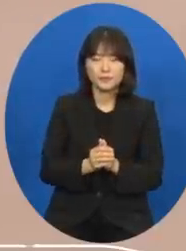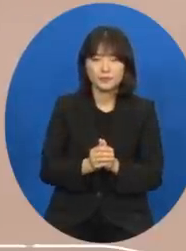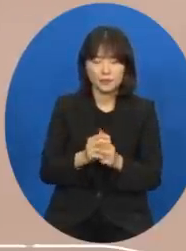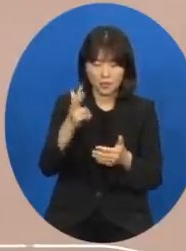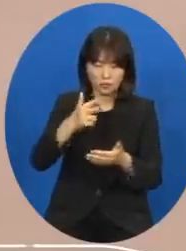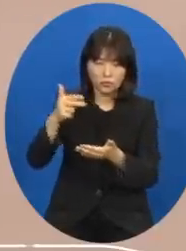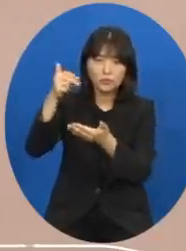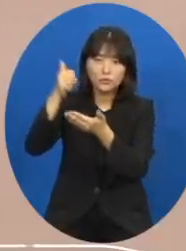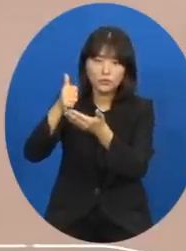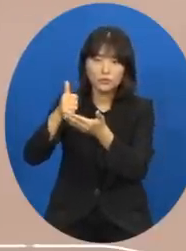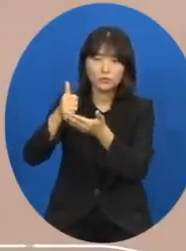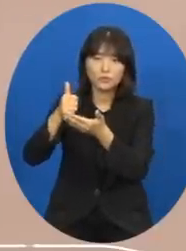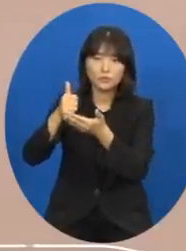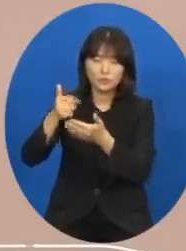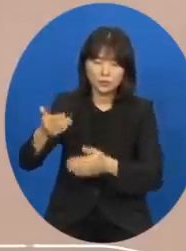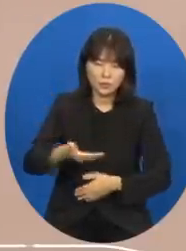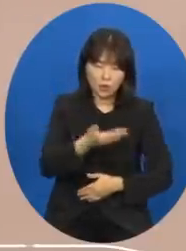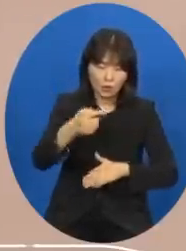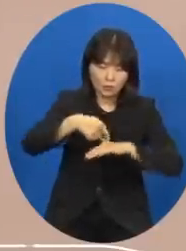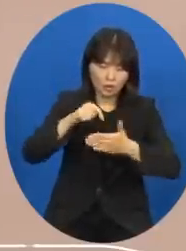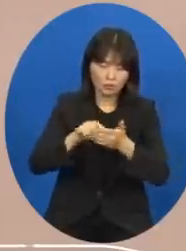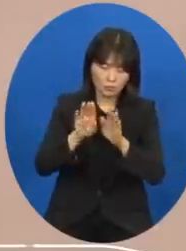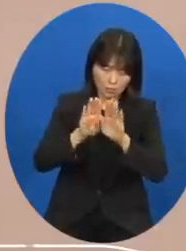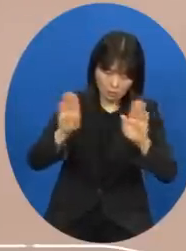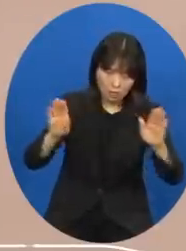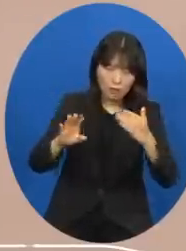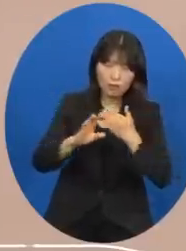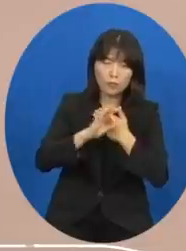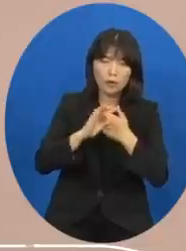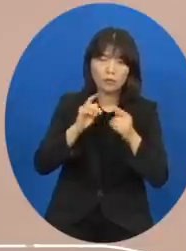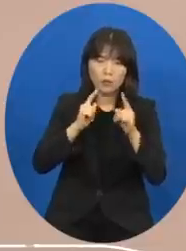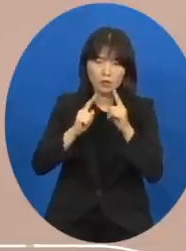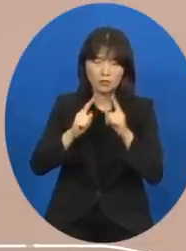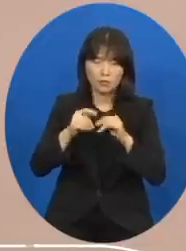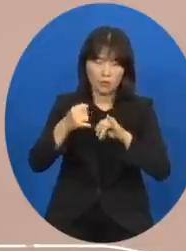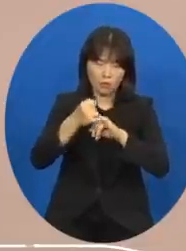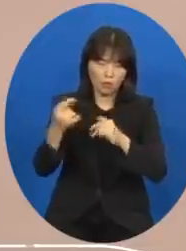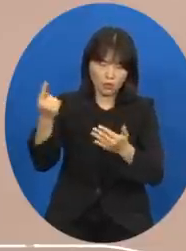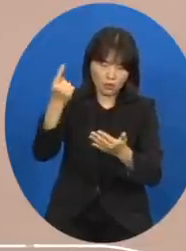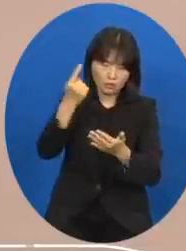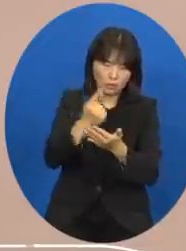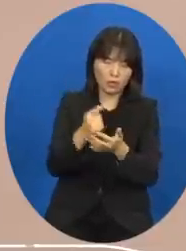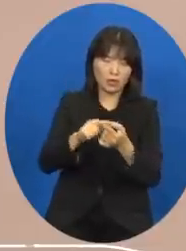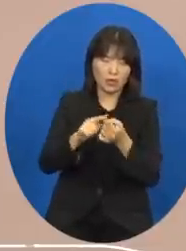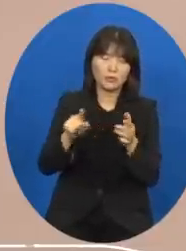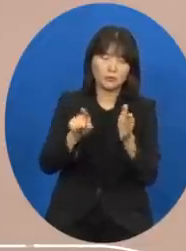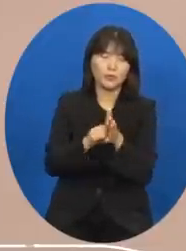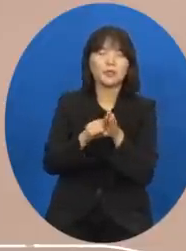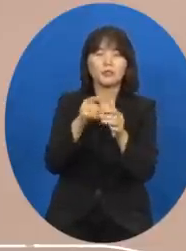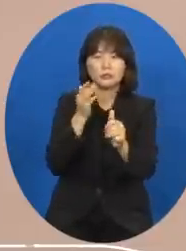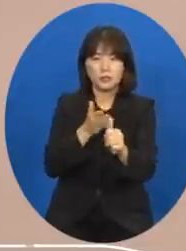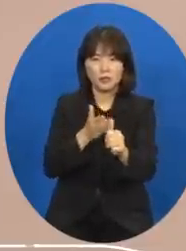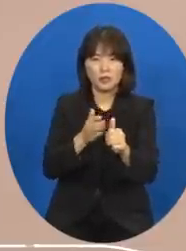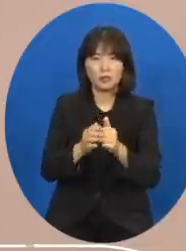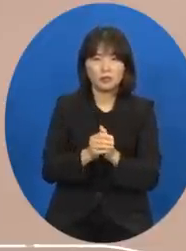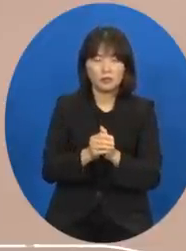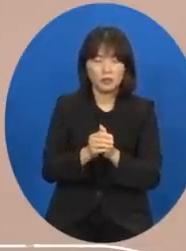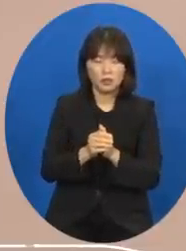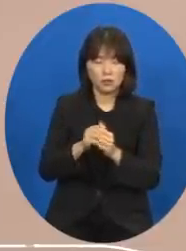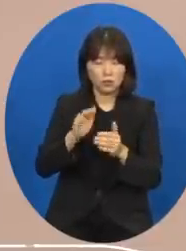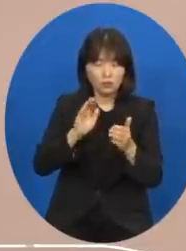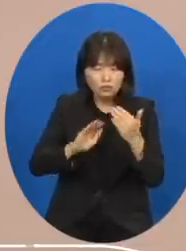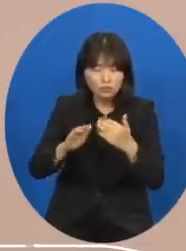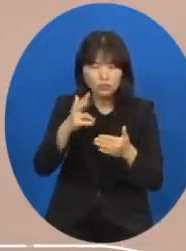주님께서 여러분이 마음만 열면 말씀으로 반드시 임하신 것을 믿으시기 바랍니다. 그 다음부터는 주님이